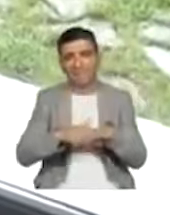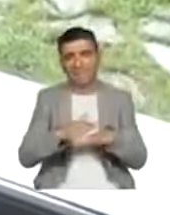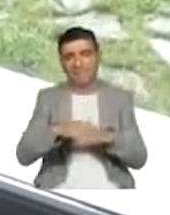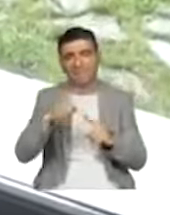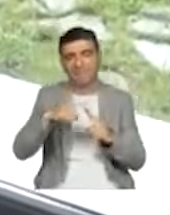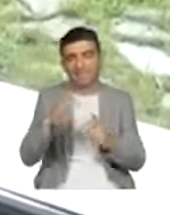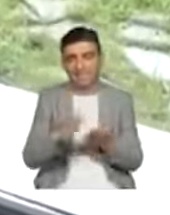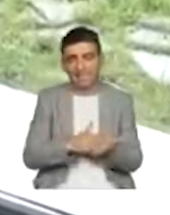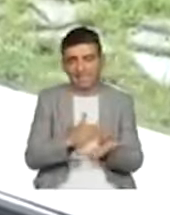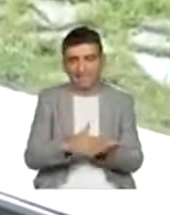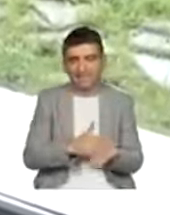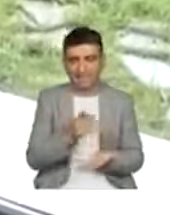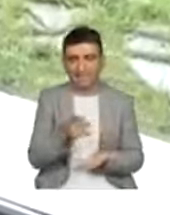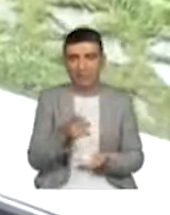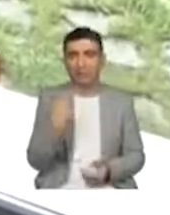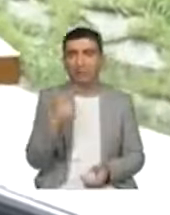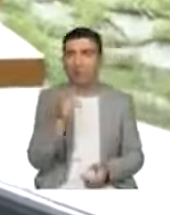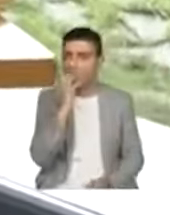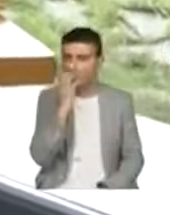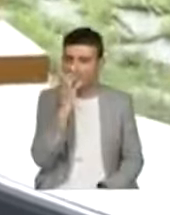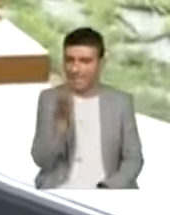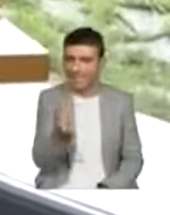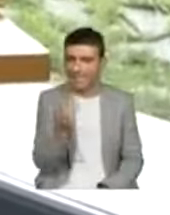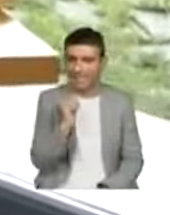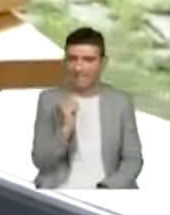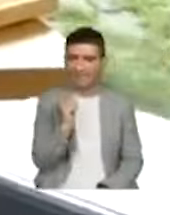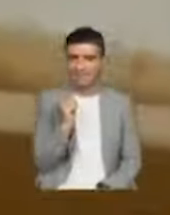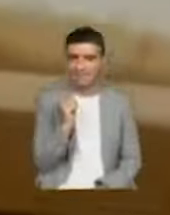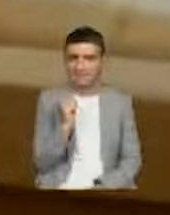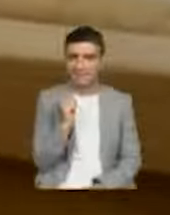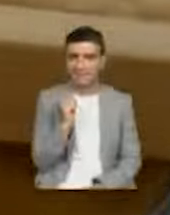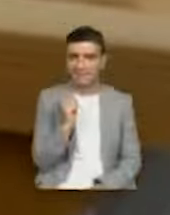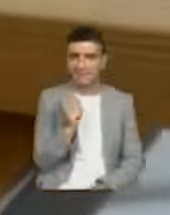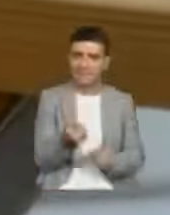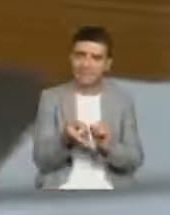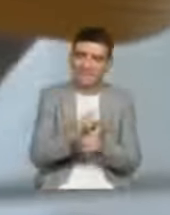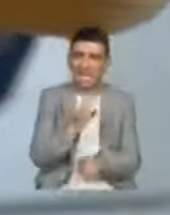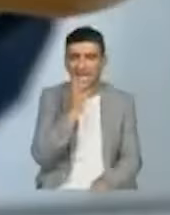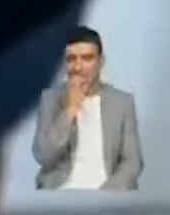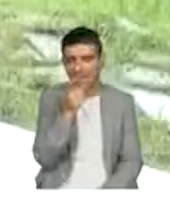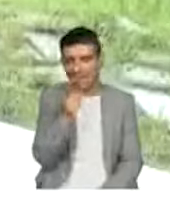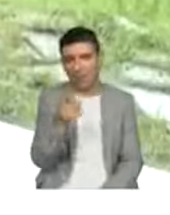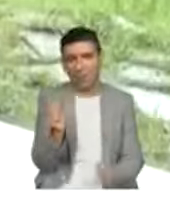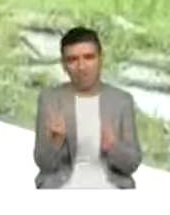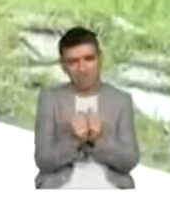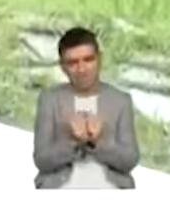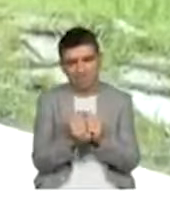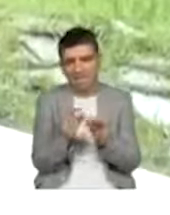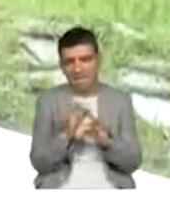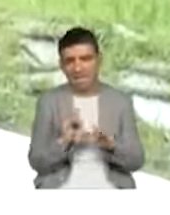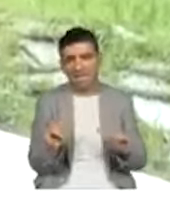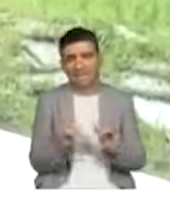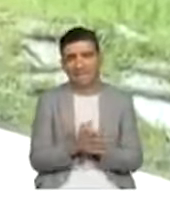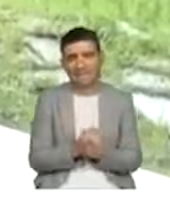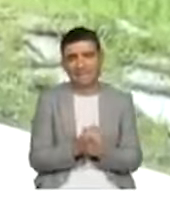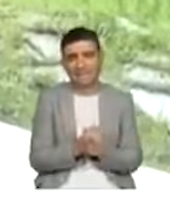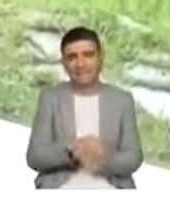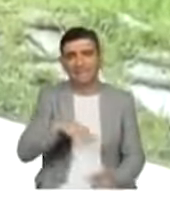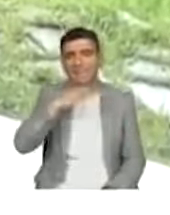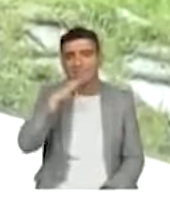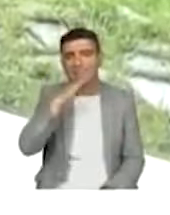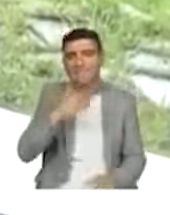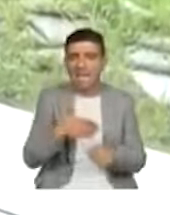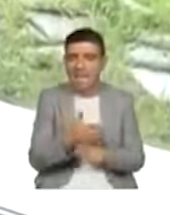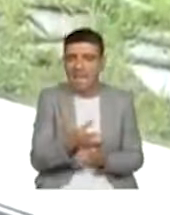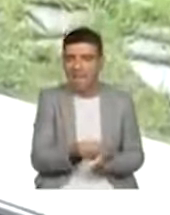yaptığımız tereyağımız. Göy peynirimiz, telli göy peynirimiz. Diğer peynirler de yine ona eşlik ediyor. Mısır